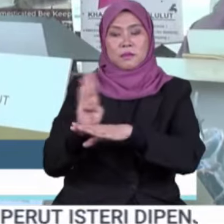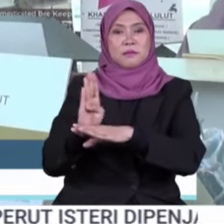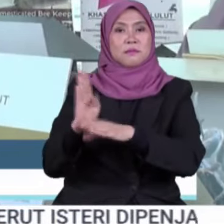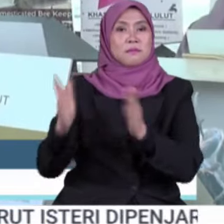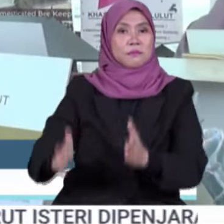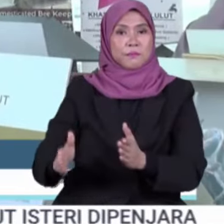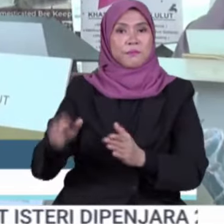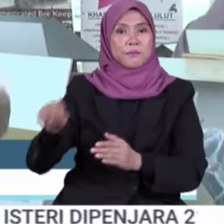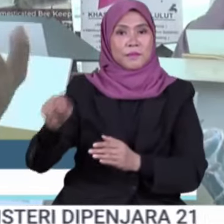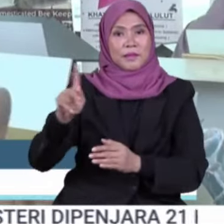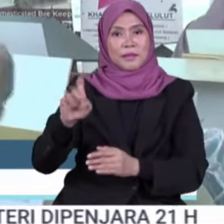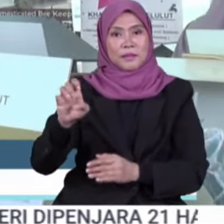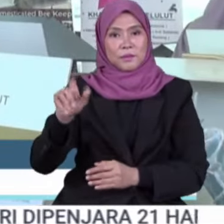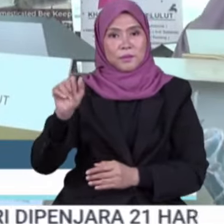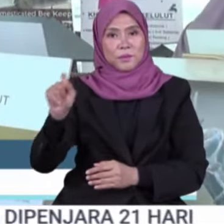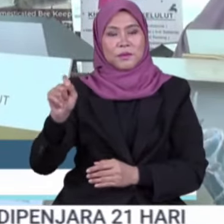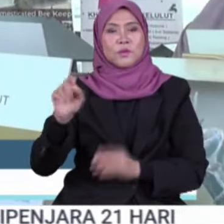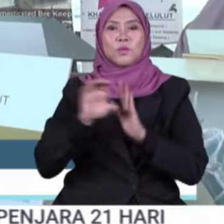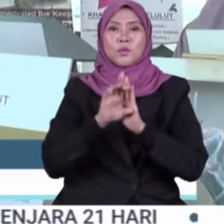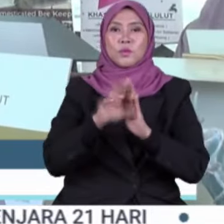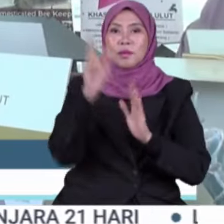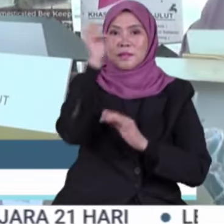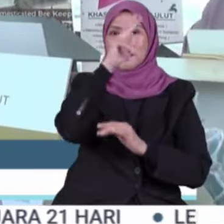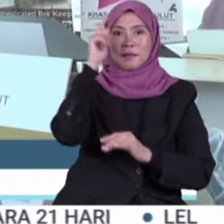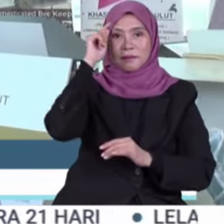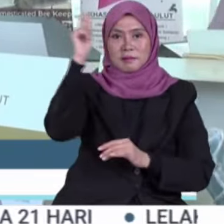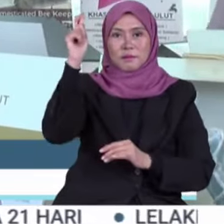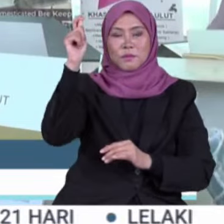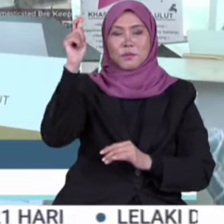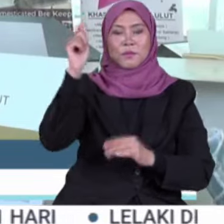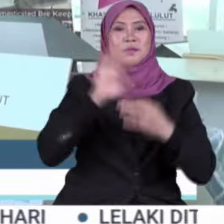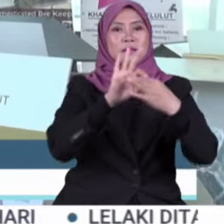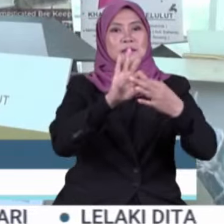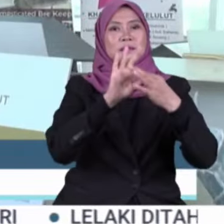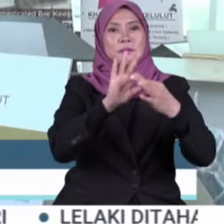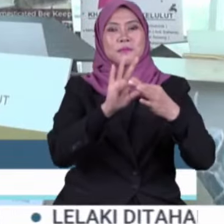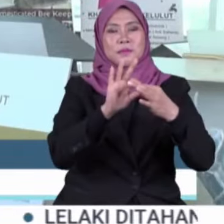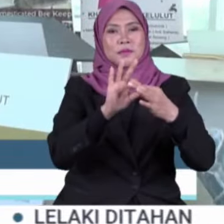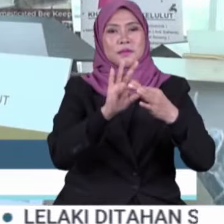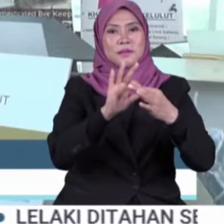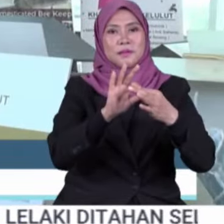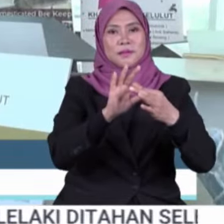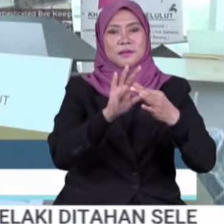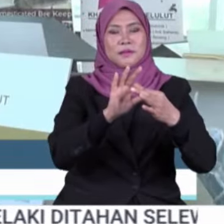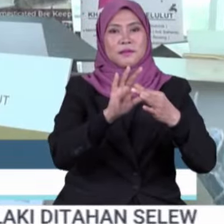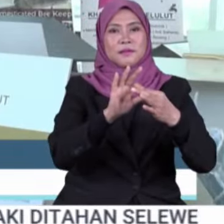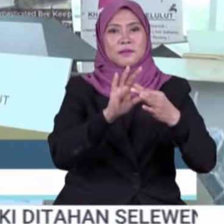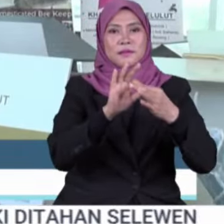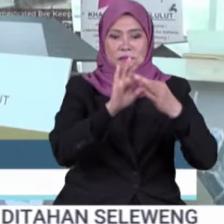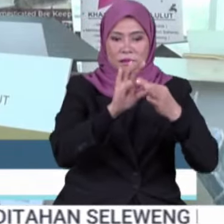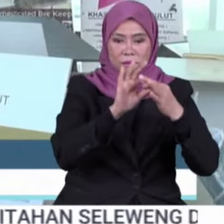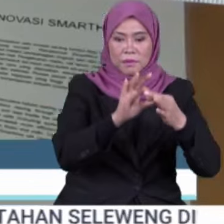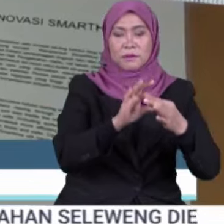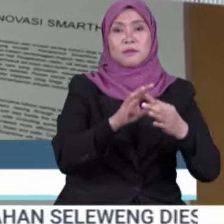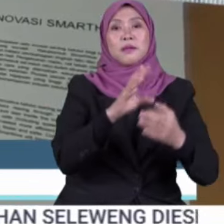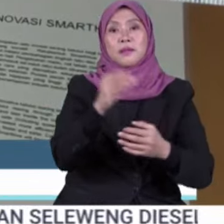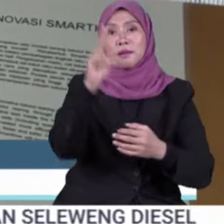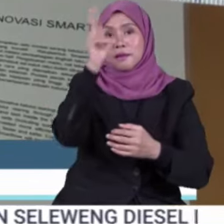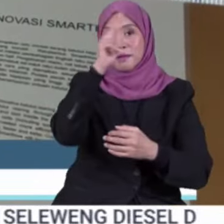Terengganu. Contohnya dengan Kerajaan Negeri Terengganu, kita telah bekerjasama di mana Kerajaan Negeri Terengganu telah